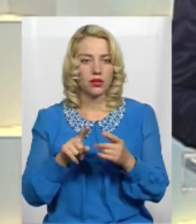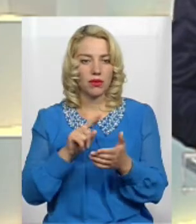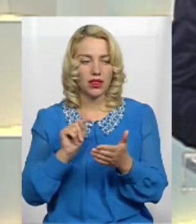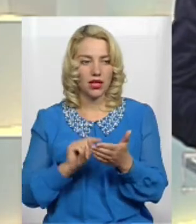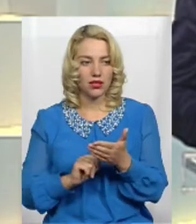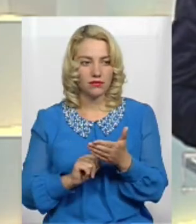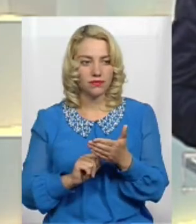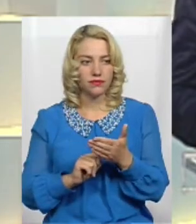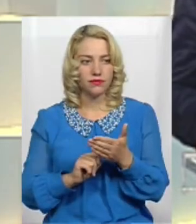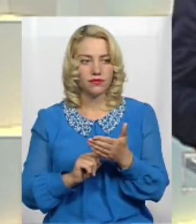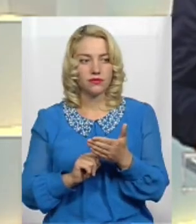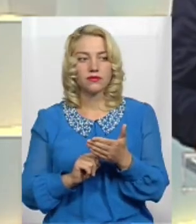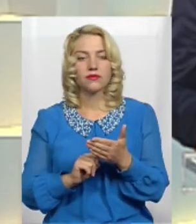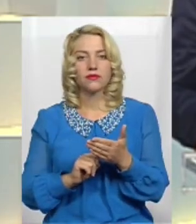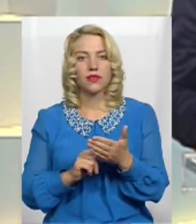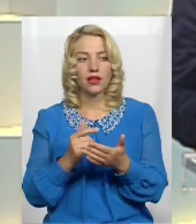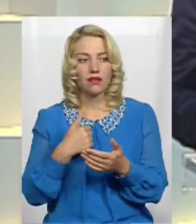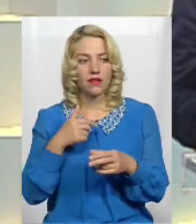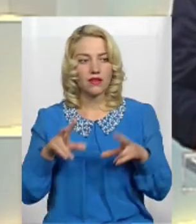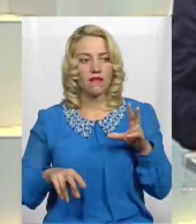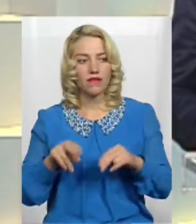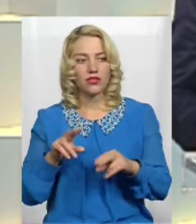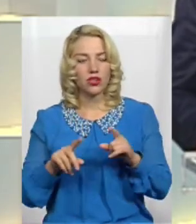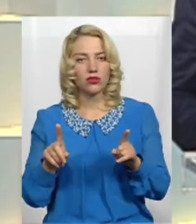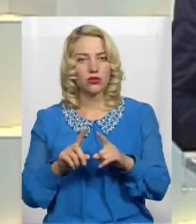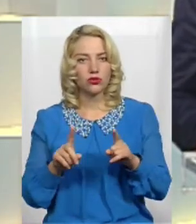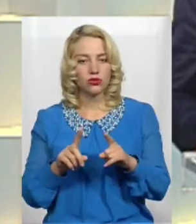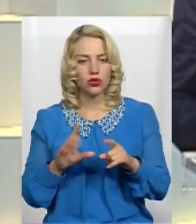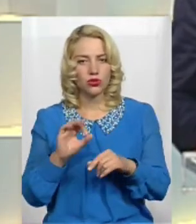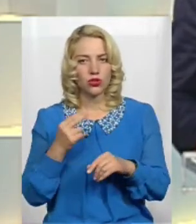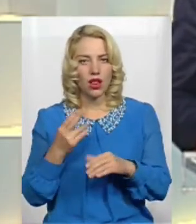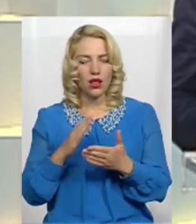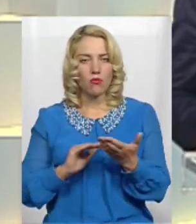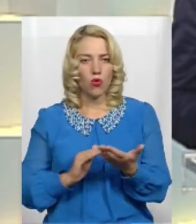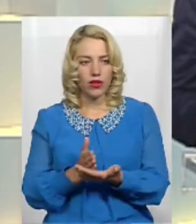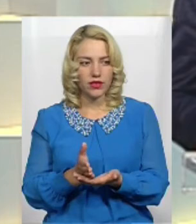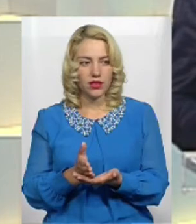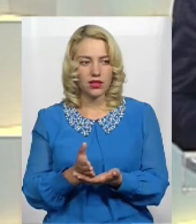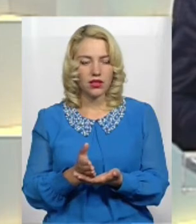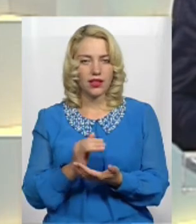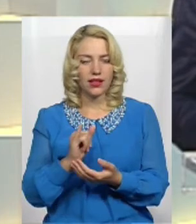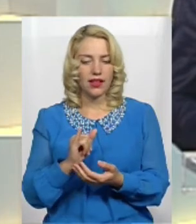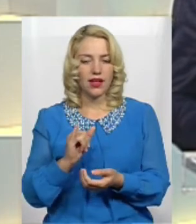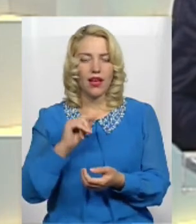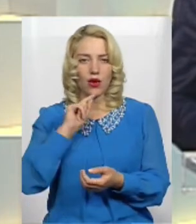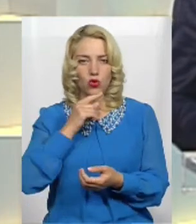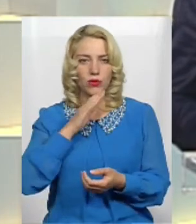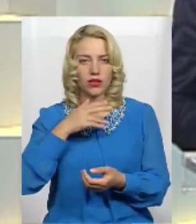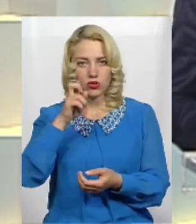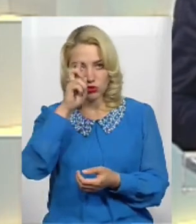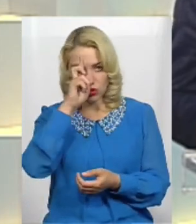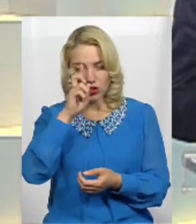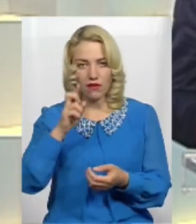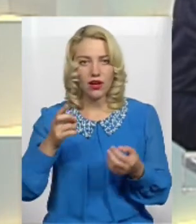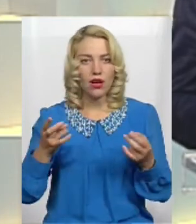зняття мораторію. Я вважаю, що соціальна політика і економіка нашої держави